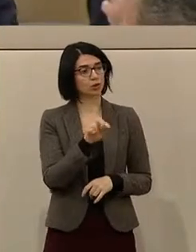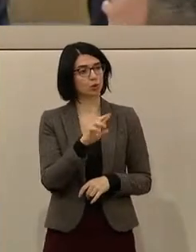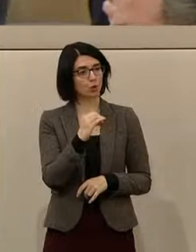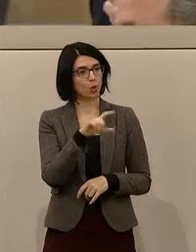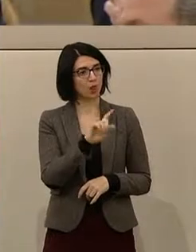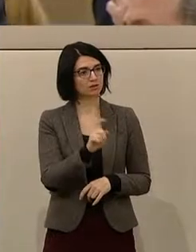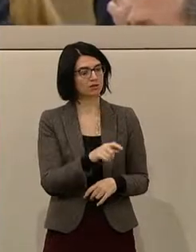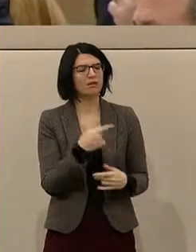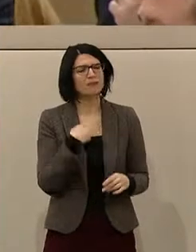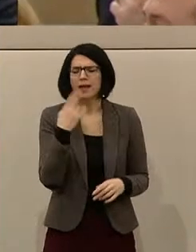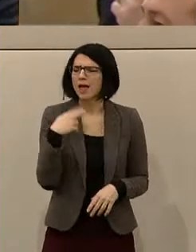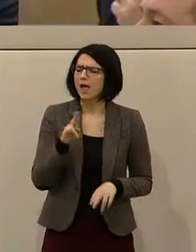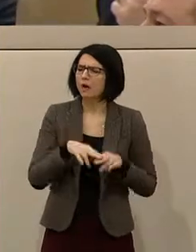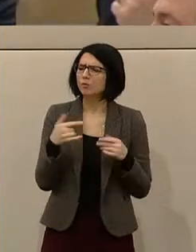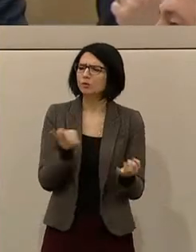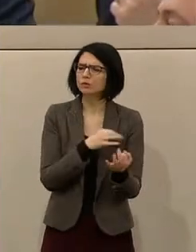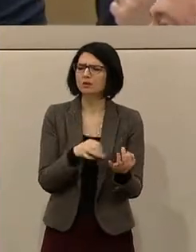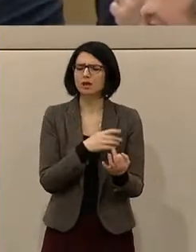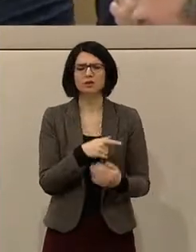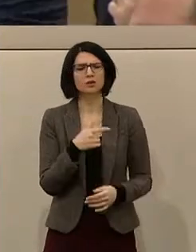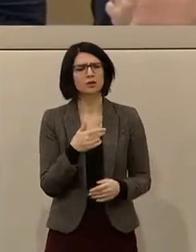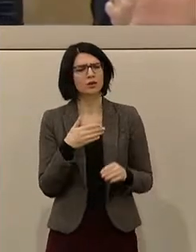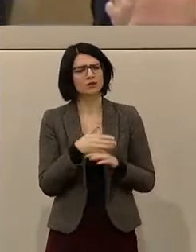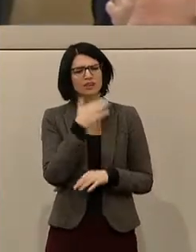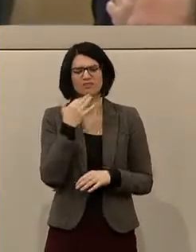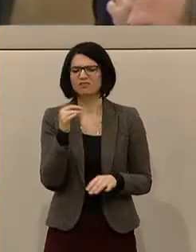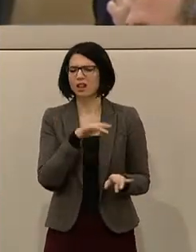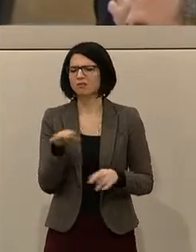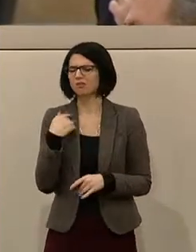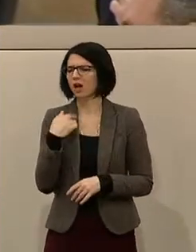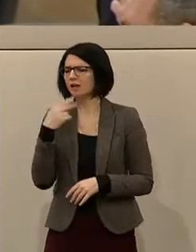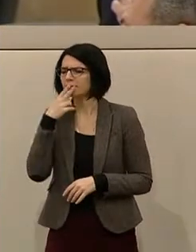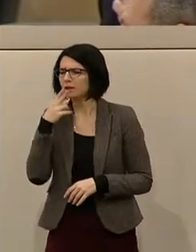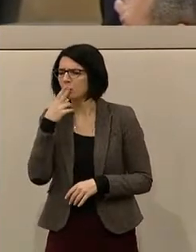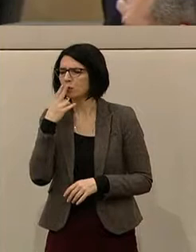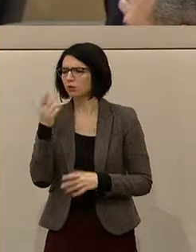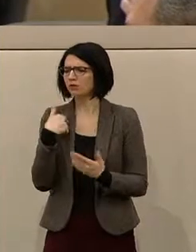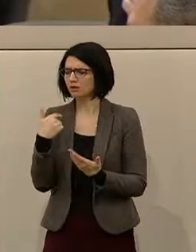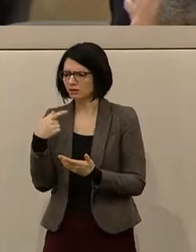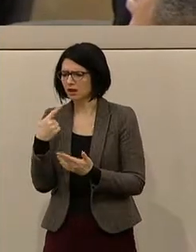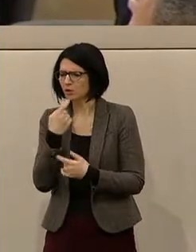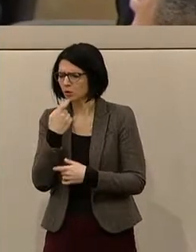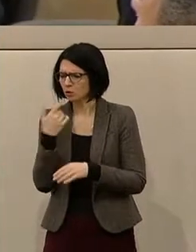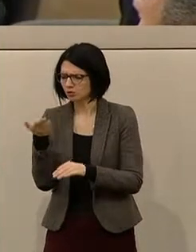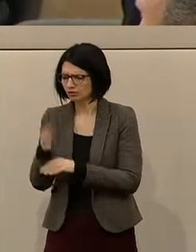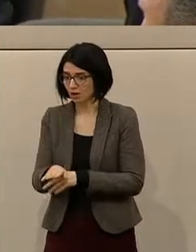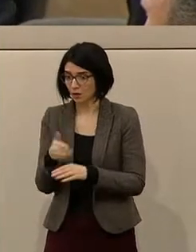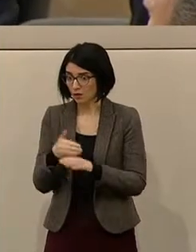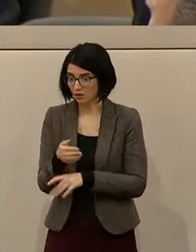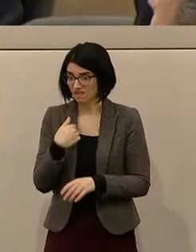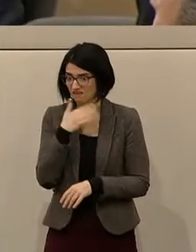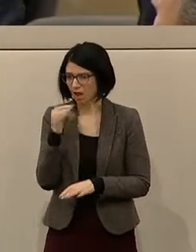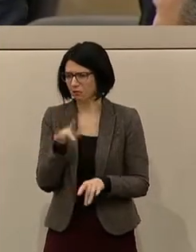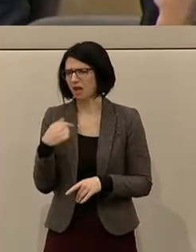Herr Bundeskanzler, für viele mag der Tod durch Nikotinkonsum der Preis persönlicher Freiheit sein. Aber noch einmal, für